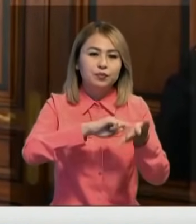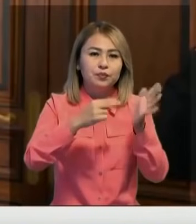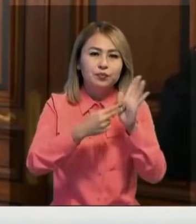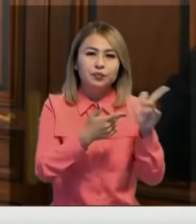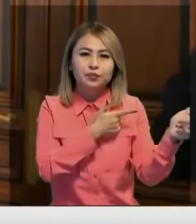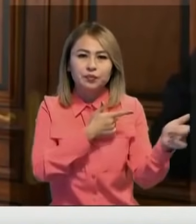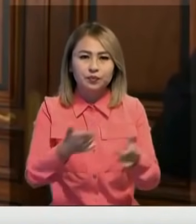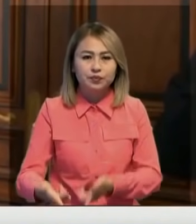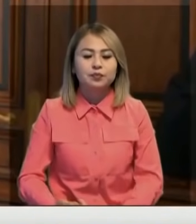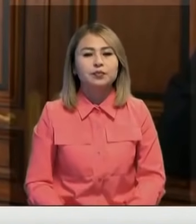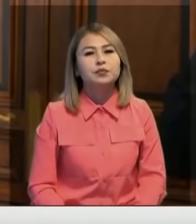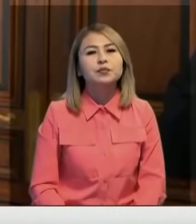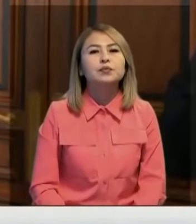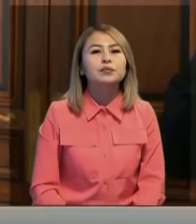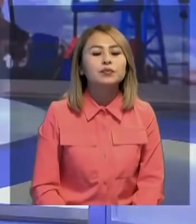көп.